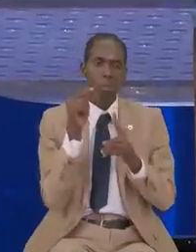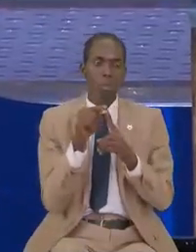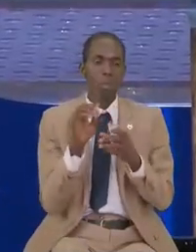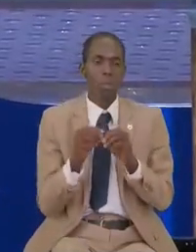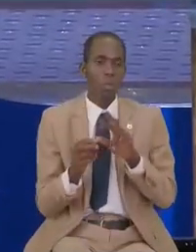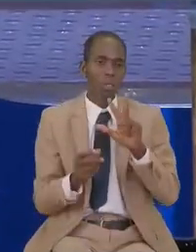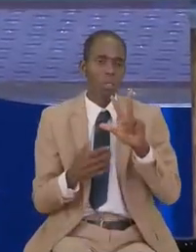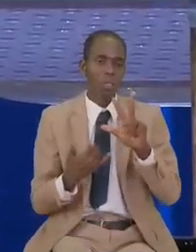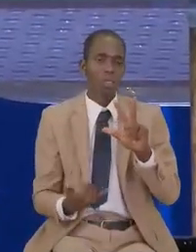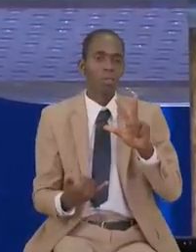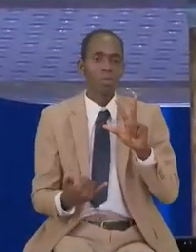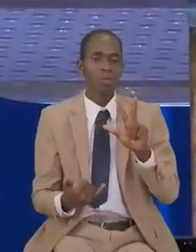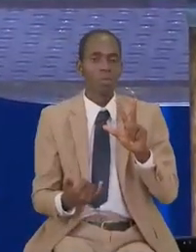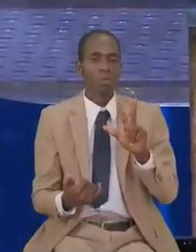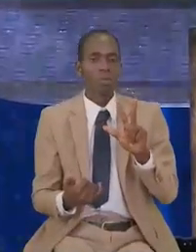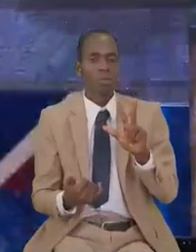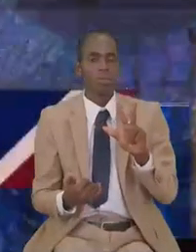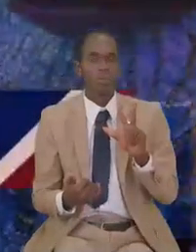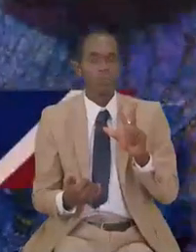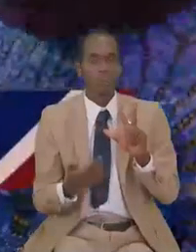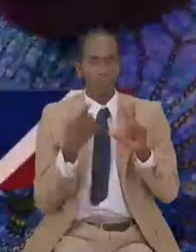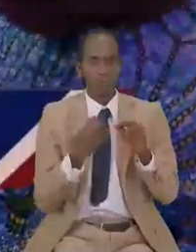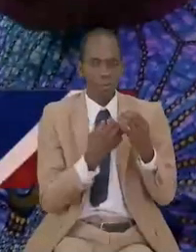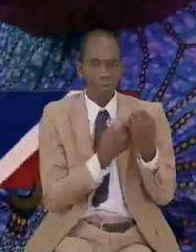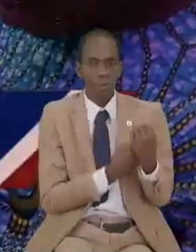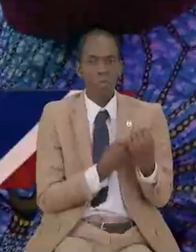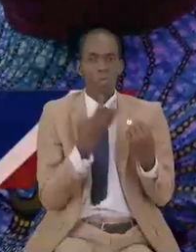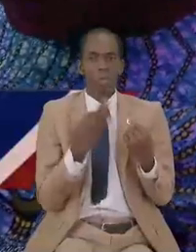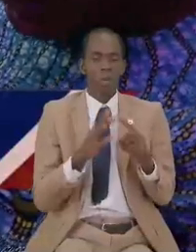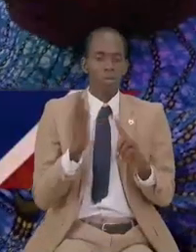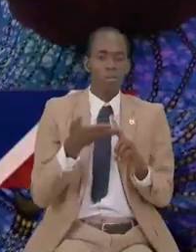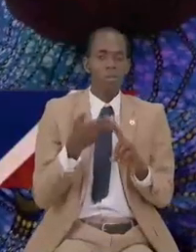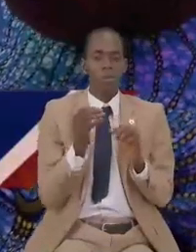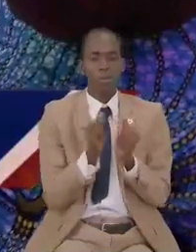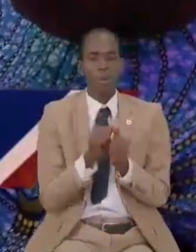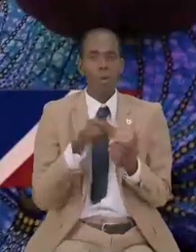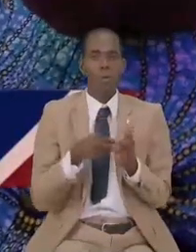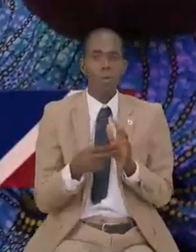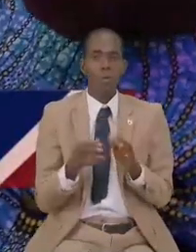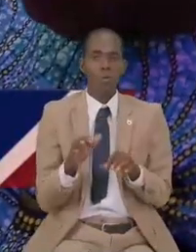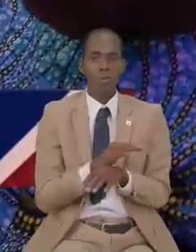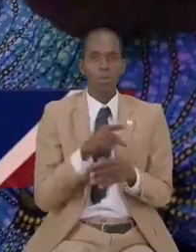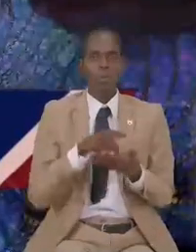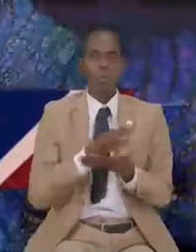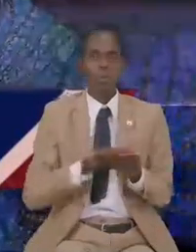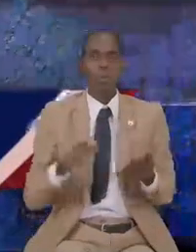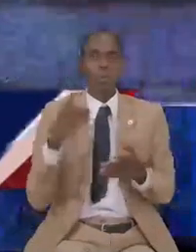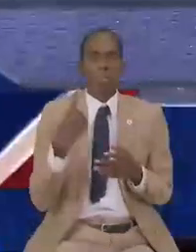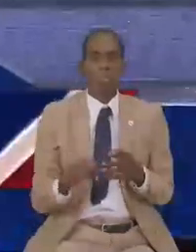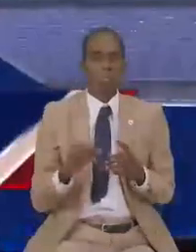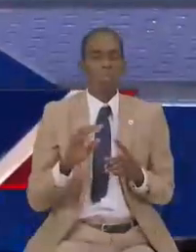honte. Troisième point maintenant, le courage de conviction avec la pureté délibérée.